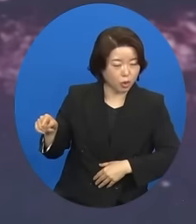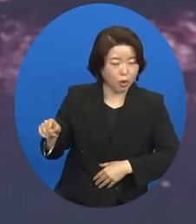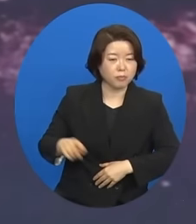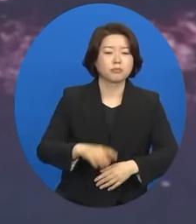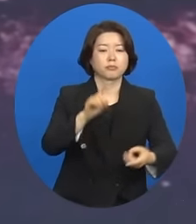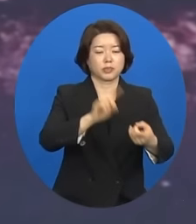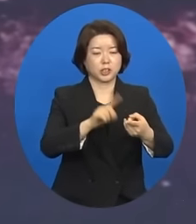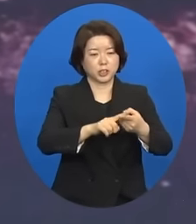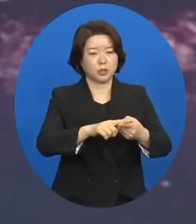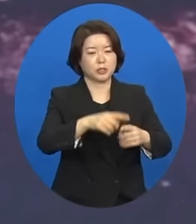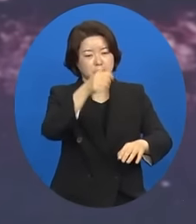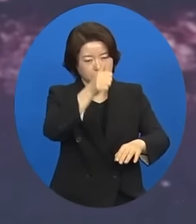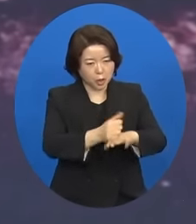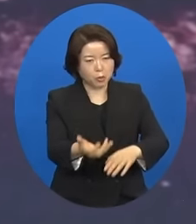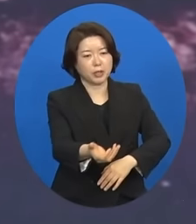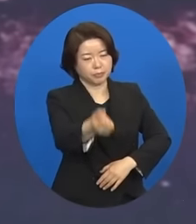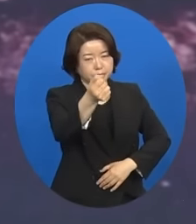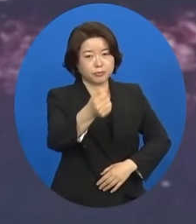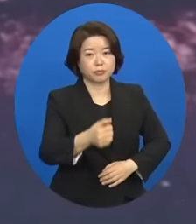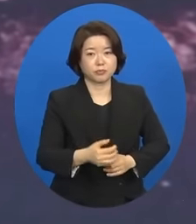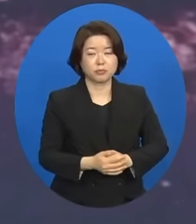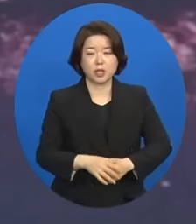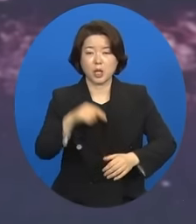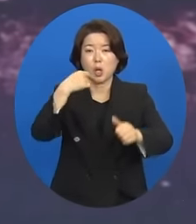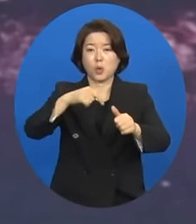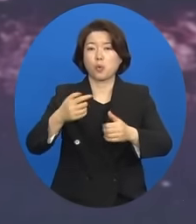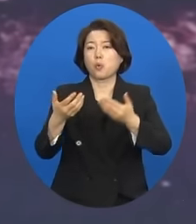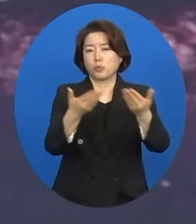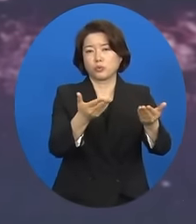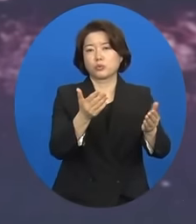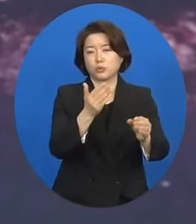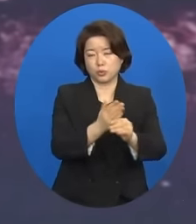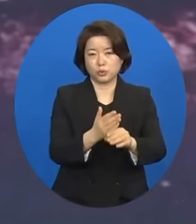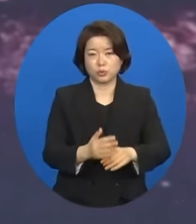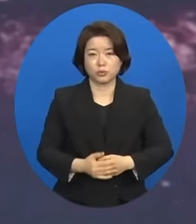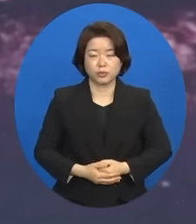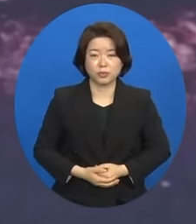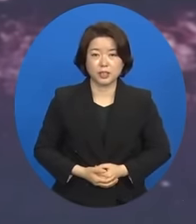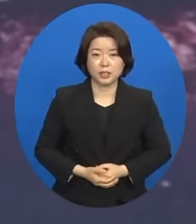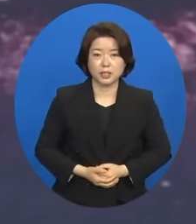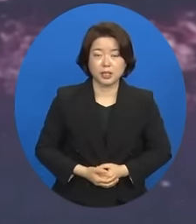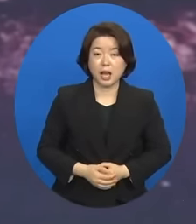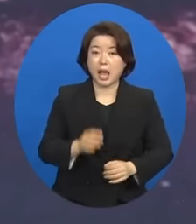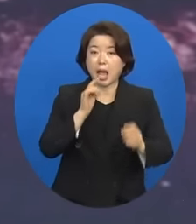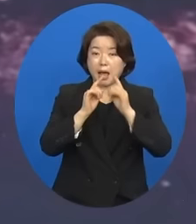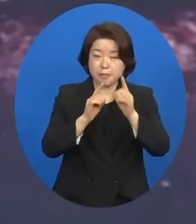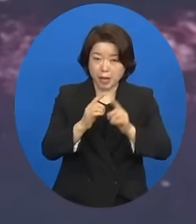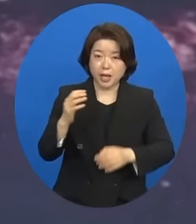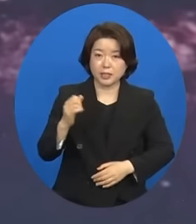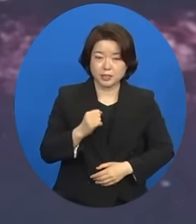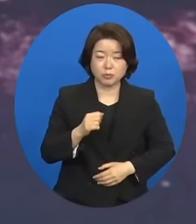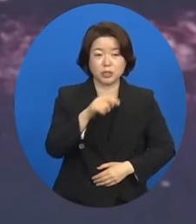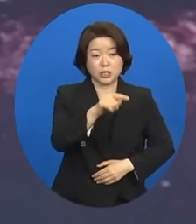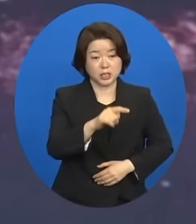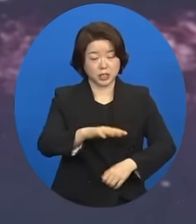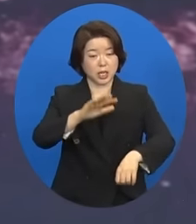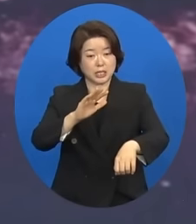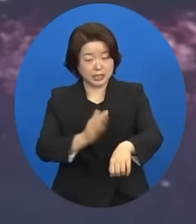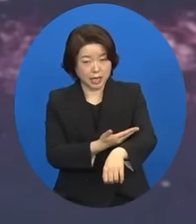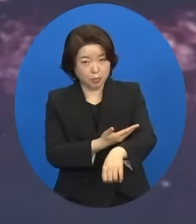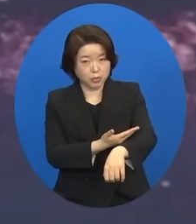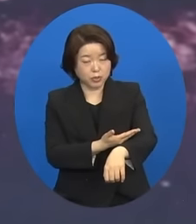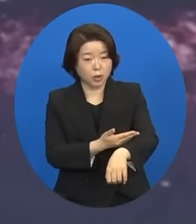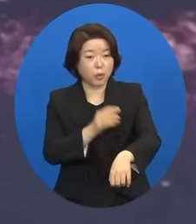거두게 하신다는 그런 교훈을 주시는 거예요 그러면서 말씀으로 네가 잘못한 거야라고 말은 안